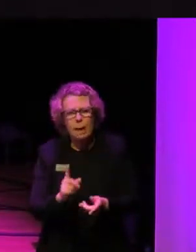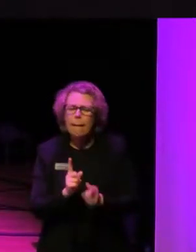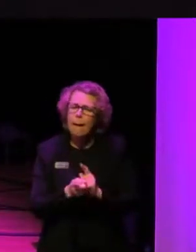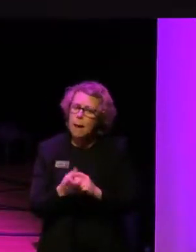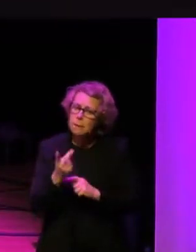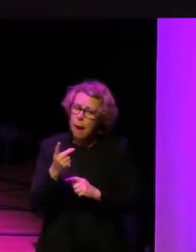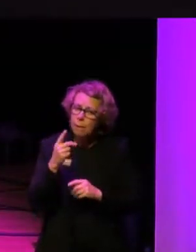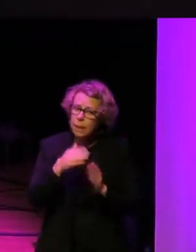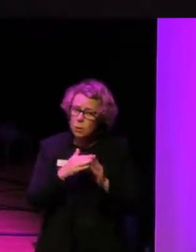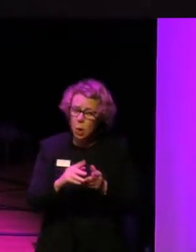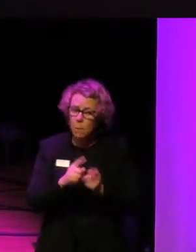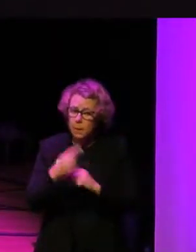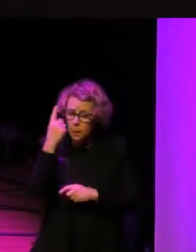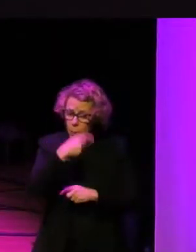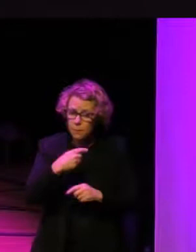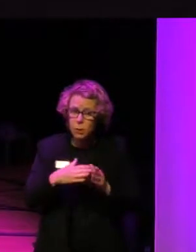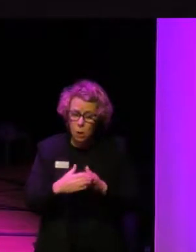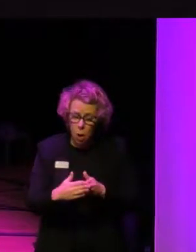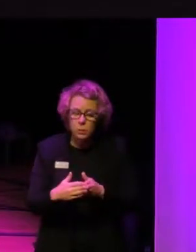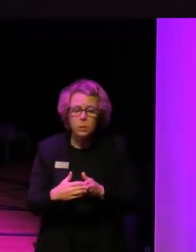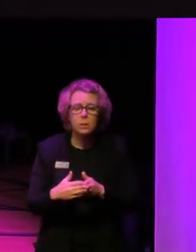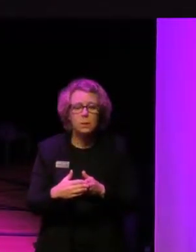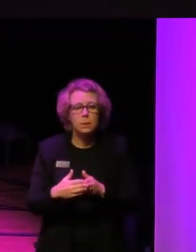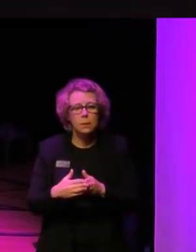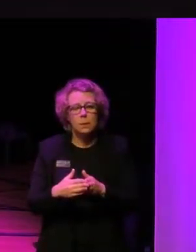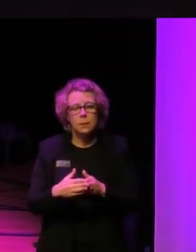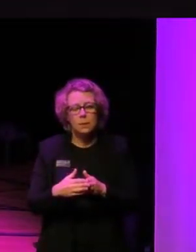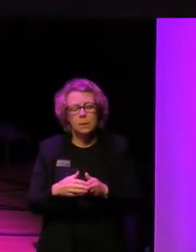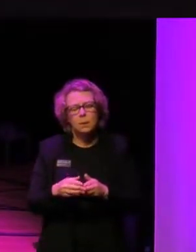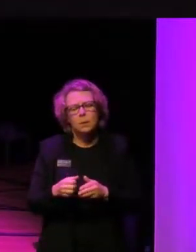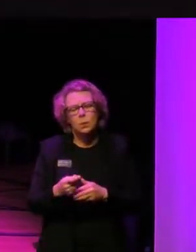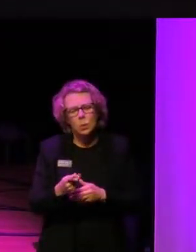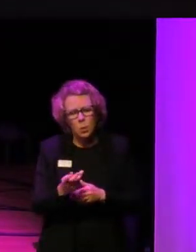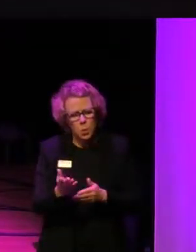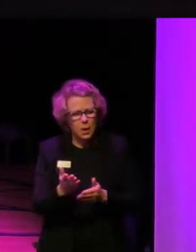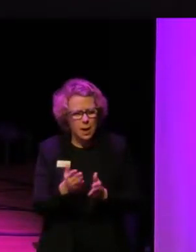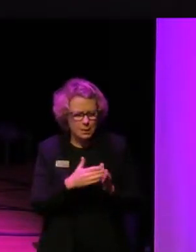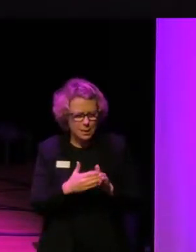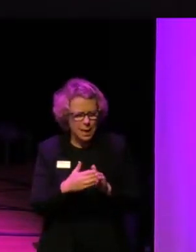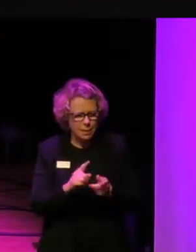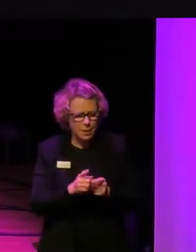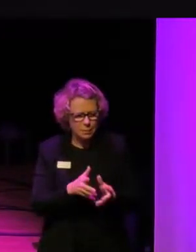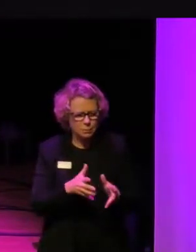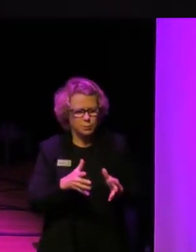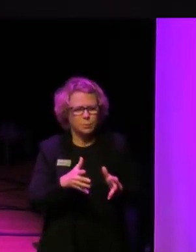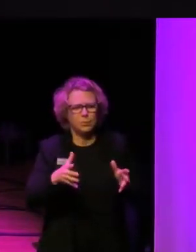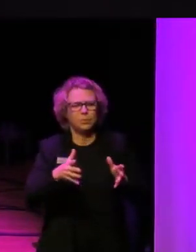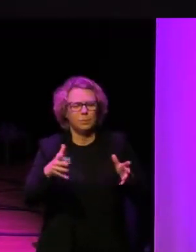huvudstad. En del städer blir lite större.